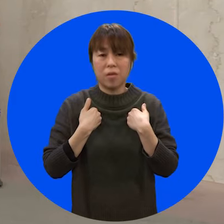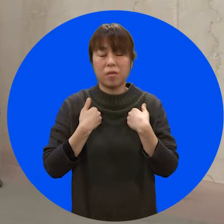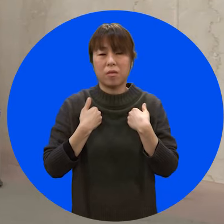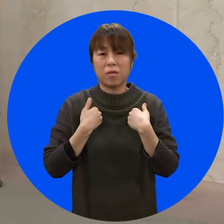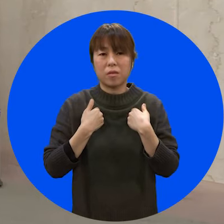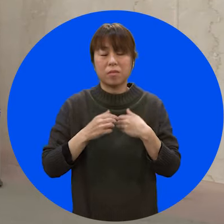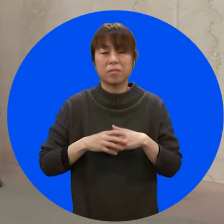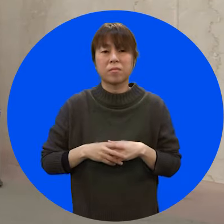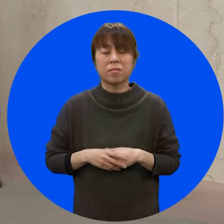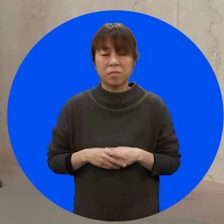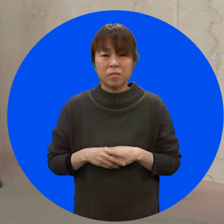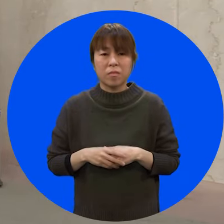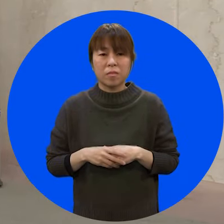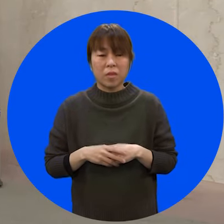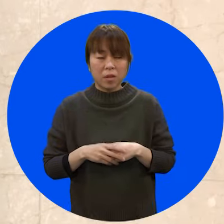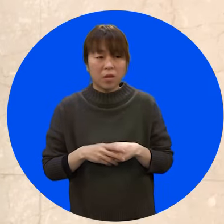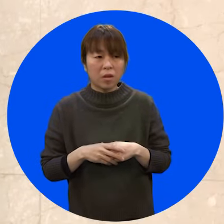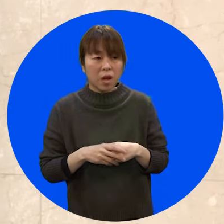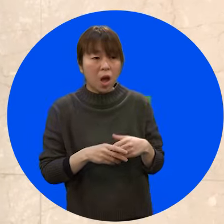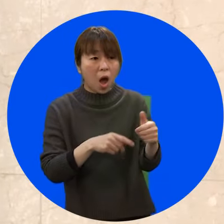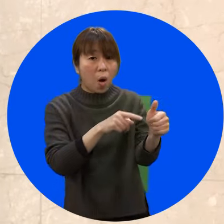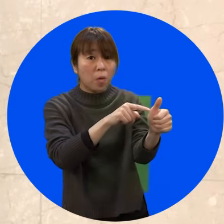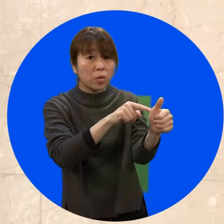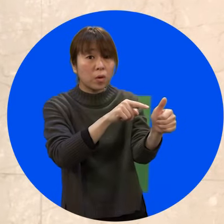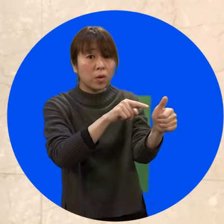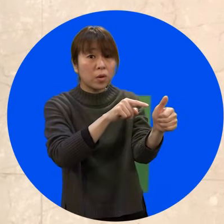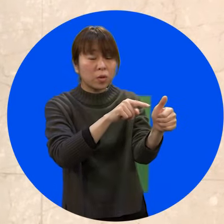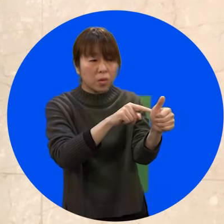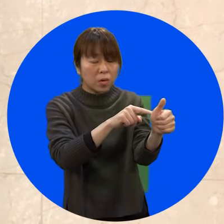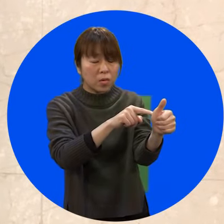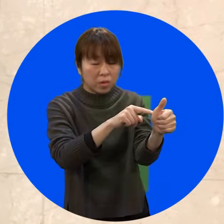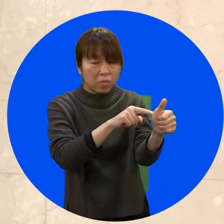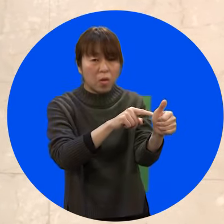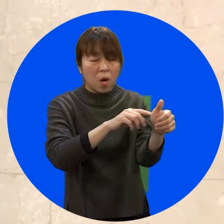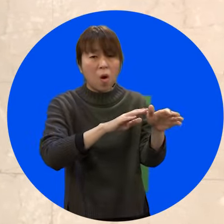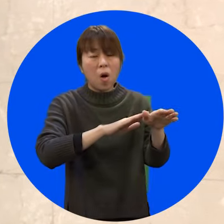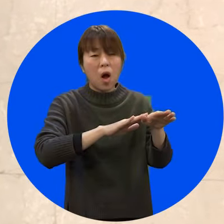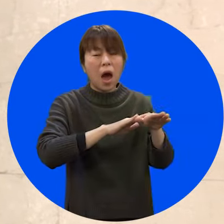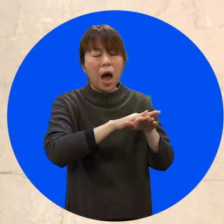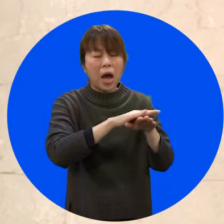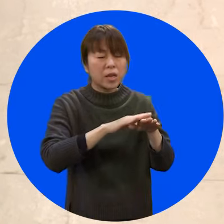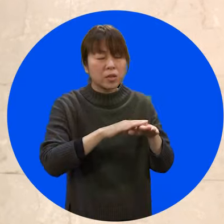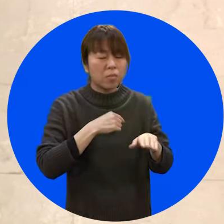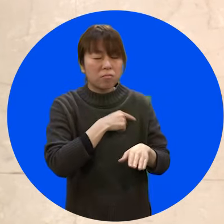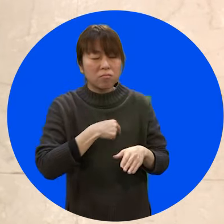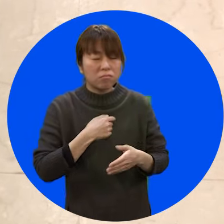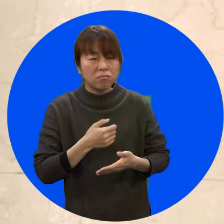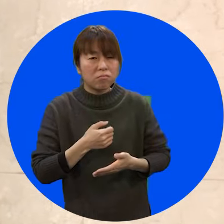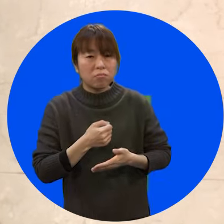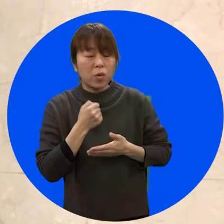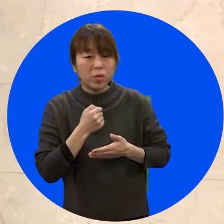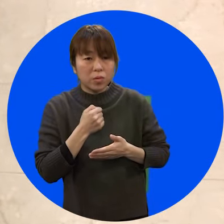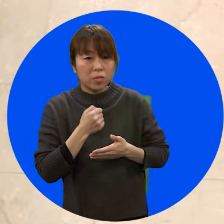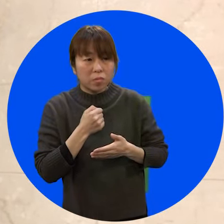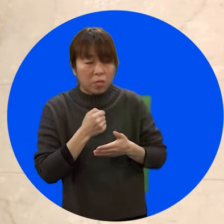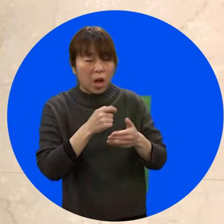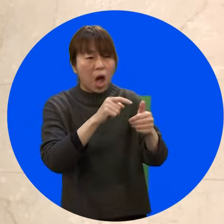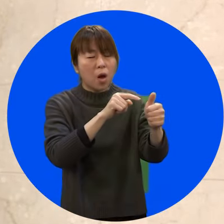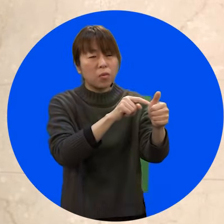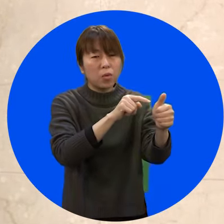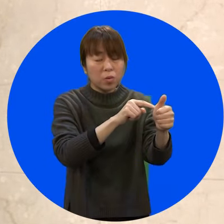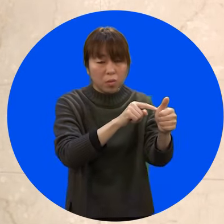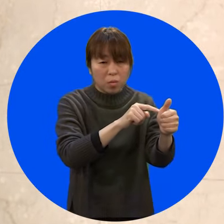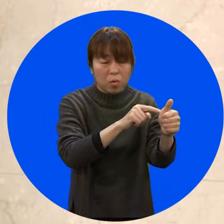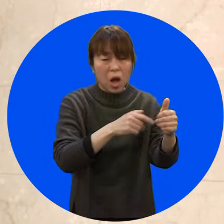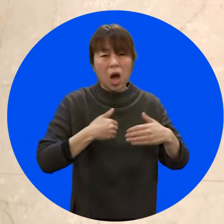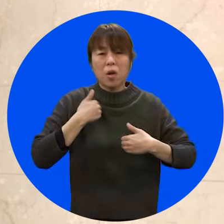つかな、うん、 それこそ体の動きの癖とか、 そうですね、その人をこうね、はい、愛情を抱くぐらいのつもりで、は